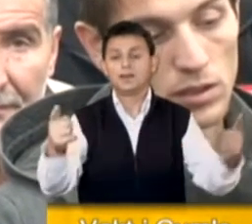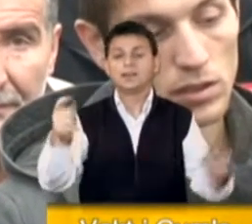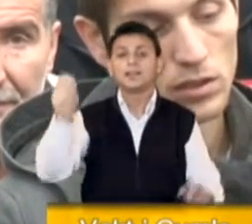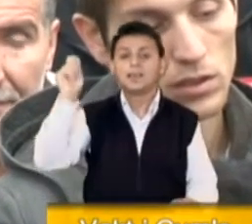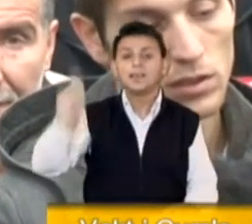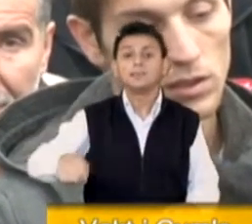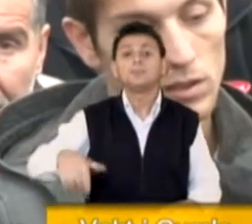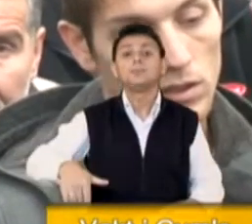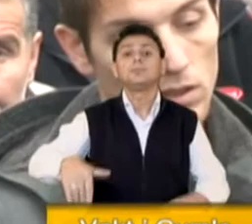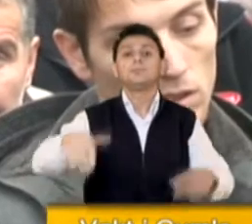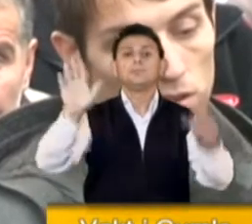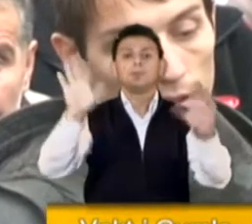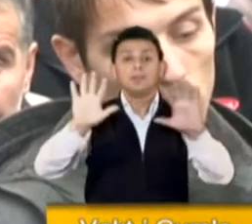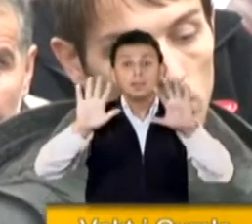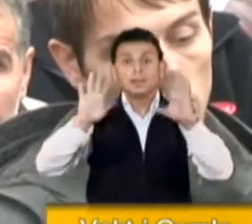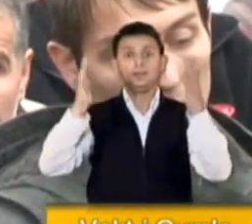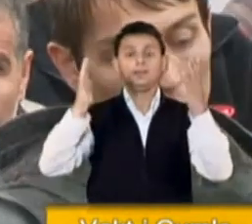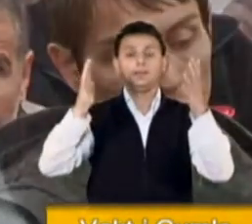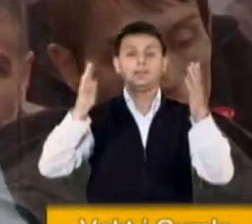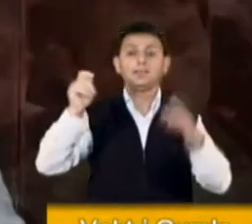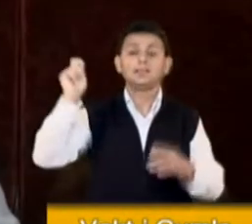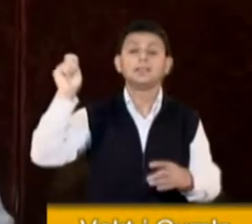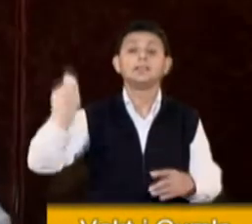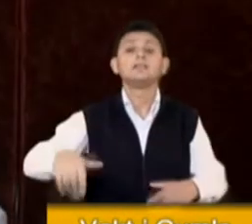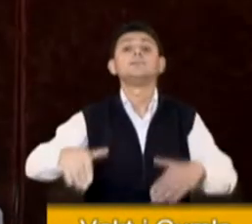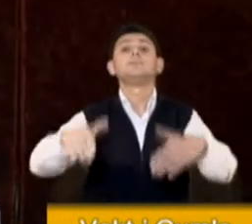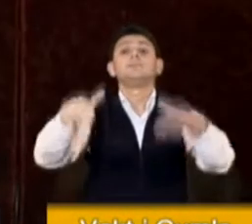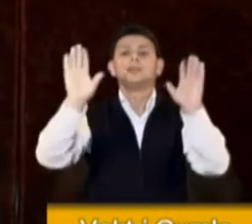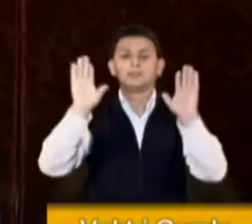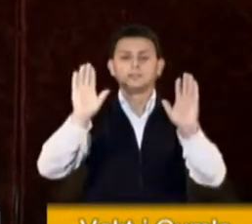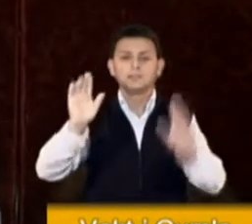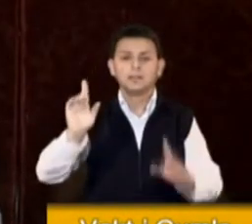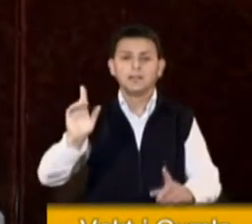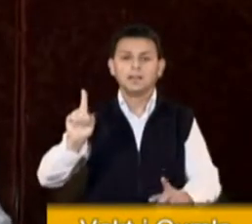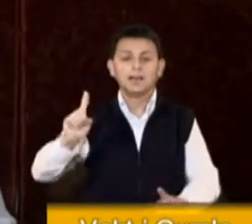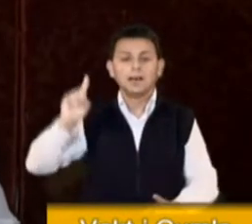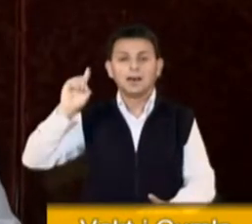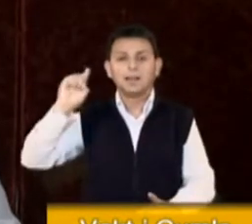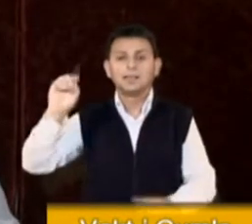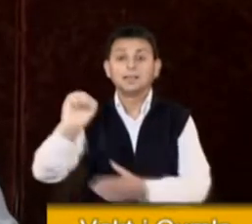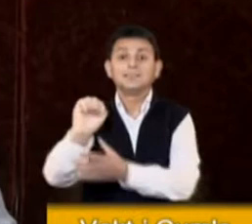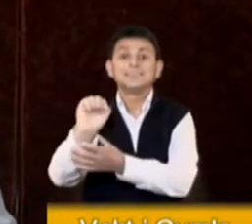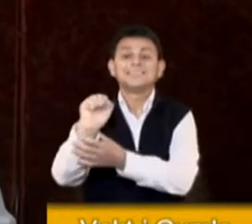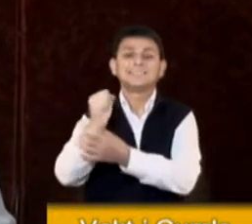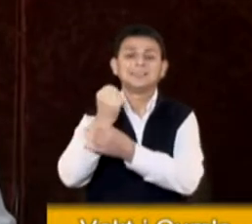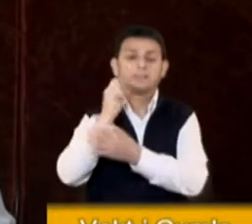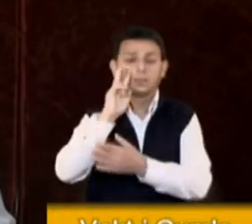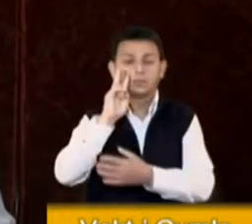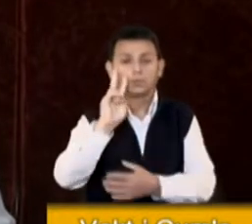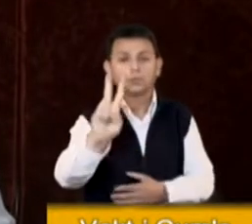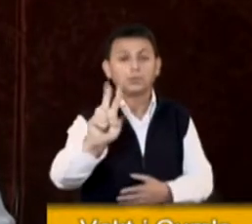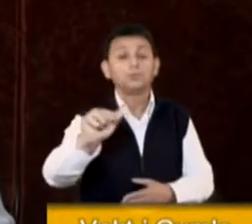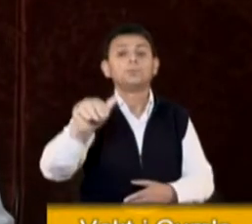müminler. İlahi sanatın büyüklüğünü bilmeyen de fark edemez.